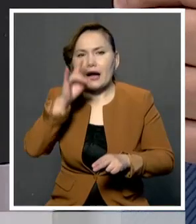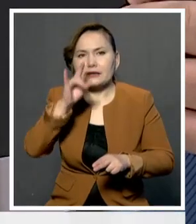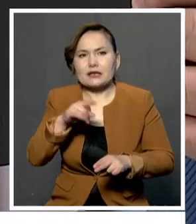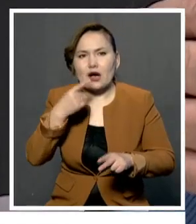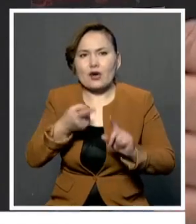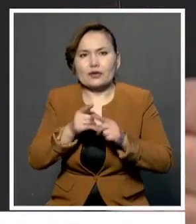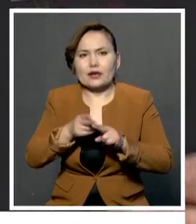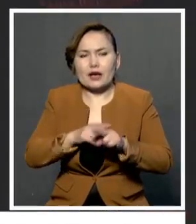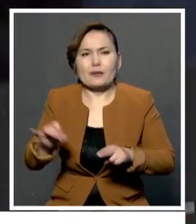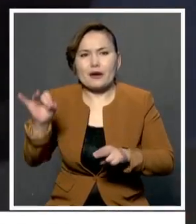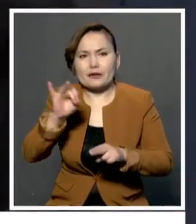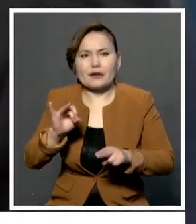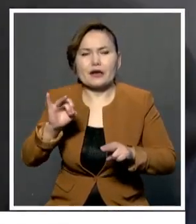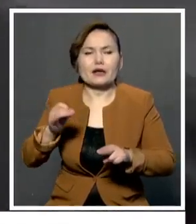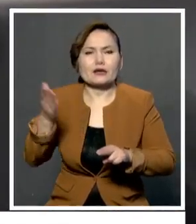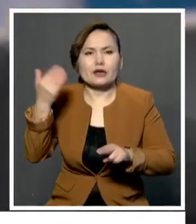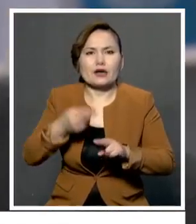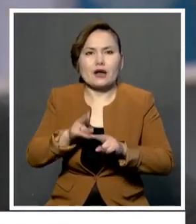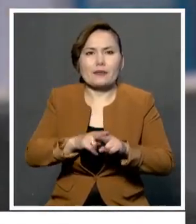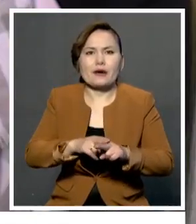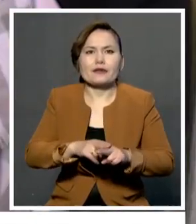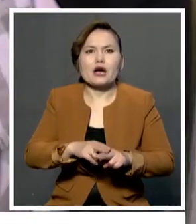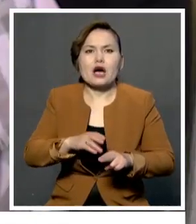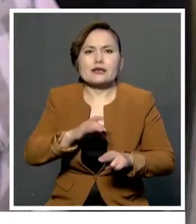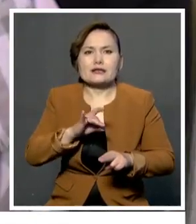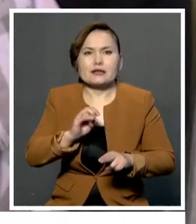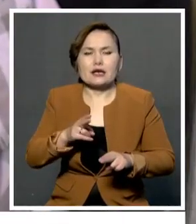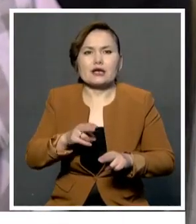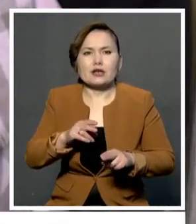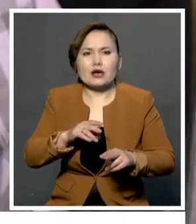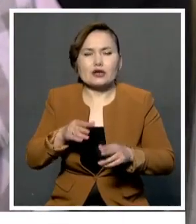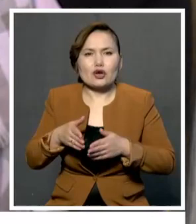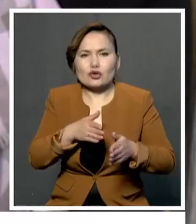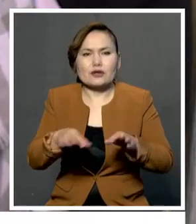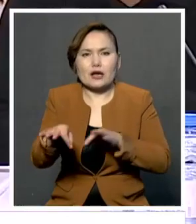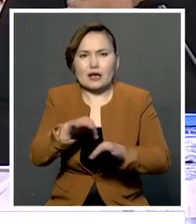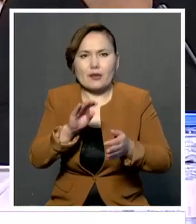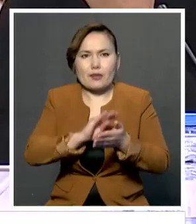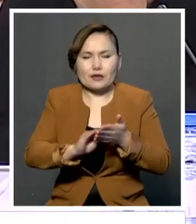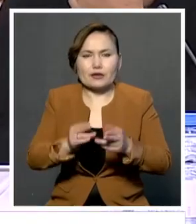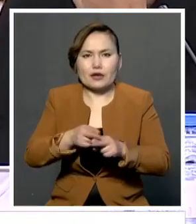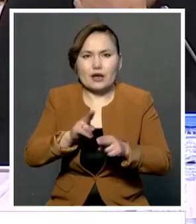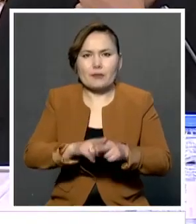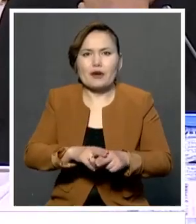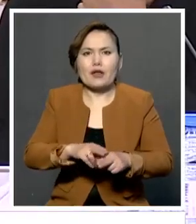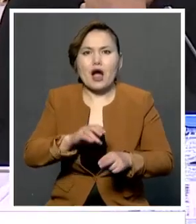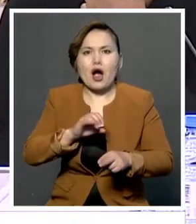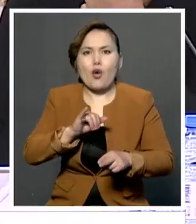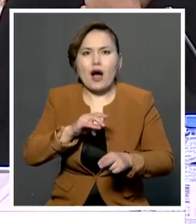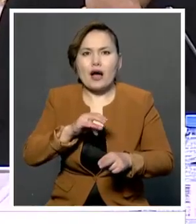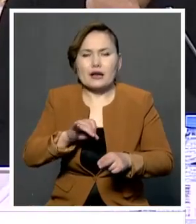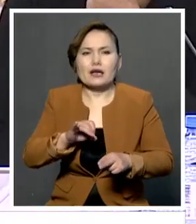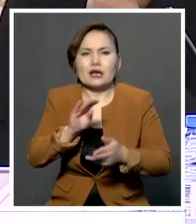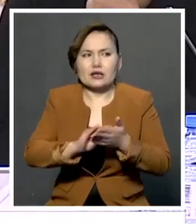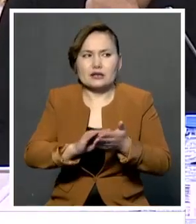аударған. Тарихи деректерге сүйене отырып, Кенесары хан мен Сұлтан Сыдықтың жорық жолдарының картасын сызды. Кітаптың алғы сөзін Берік Уәли, рецензиясын Жамбыл